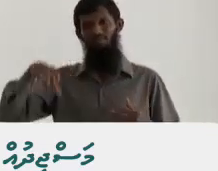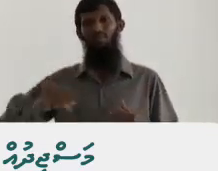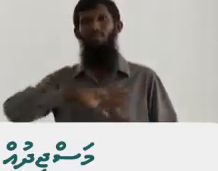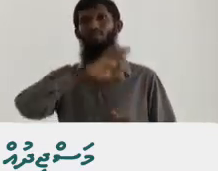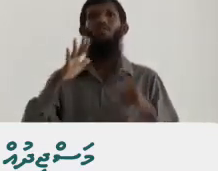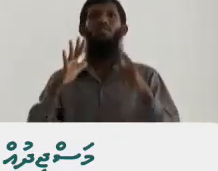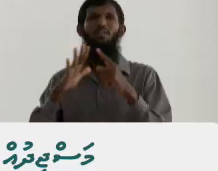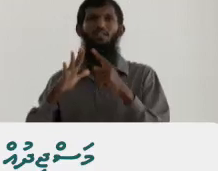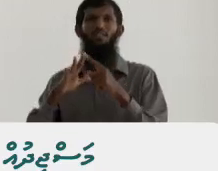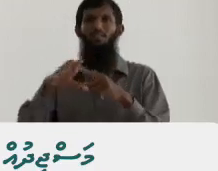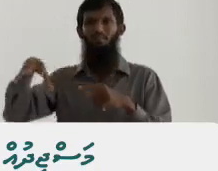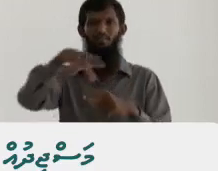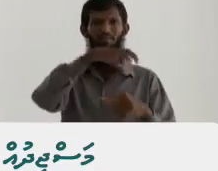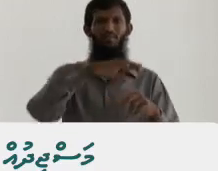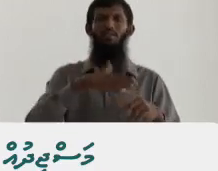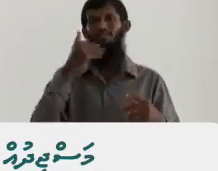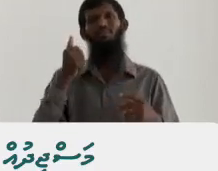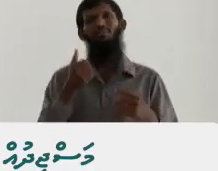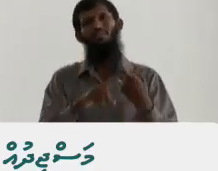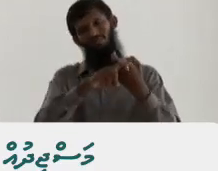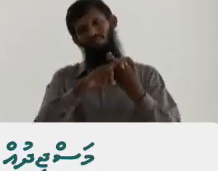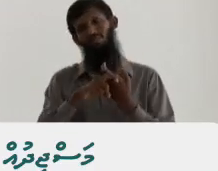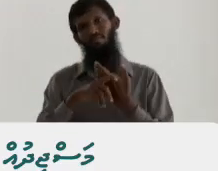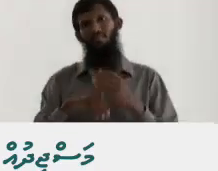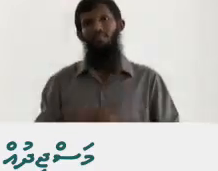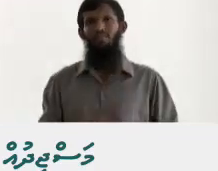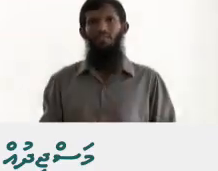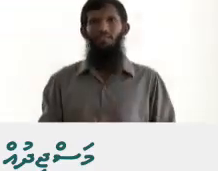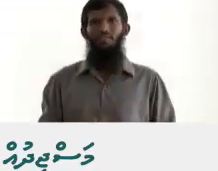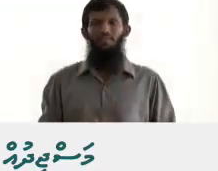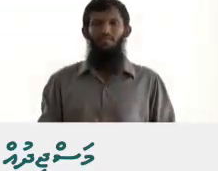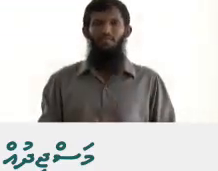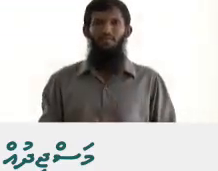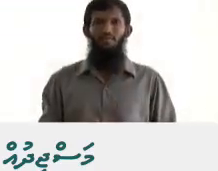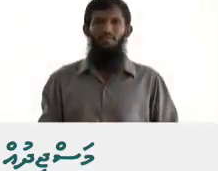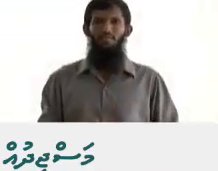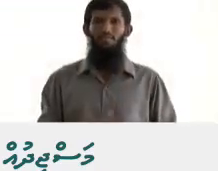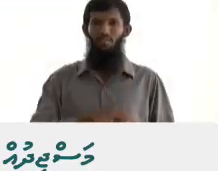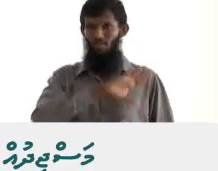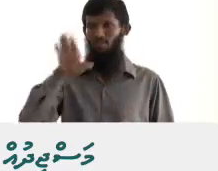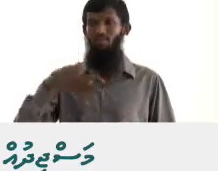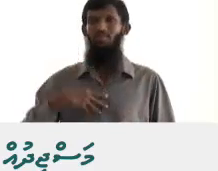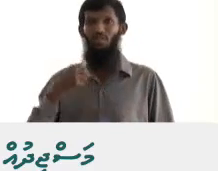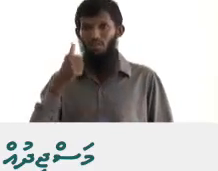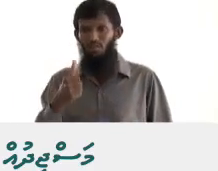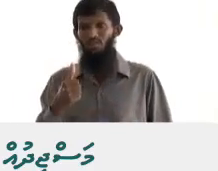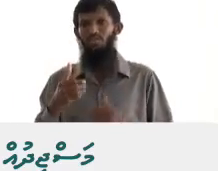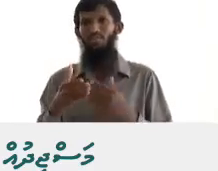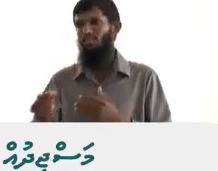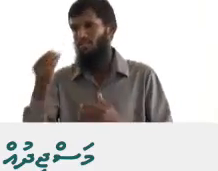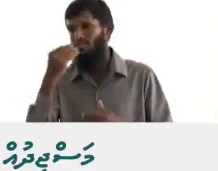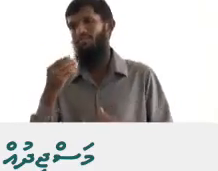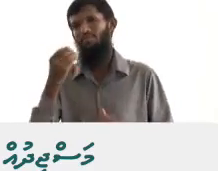مسلمون ناي امها انسانون ركاتري قربان دي علمنكي حلال رنگلو تكيتي كابو له بهكم